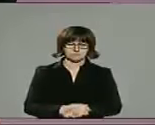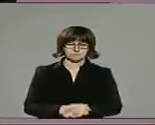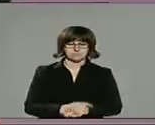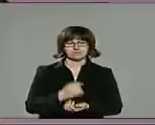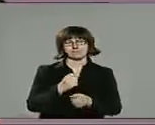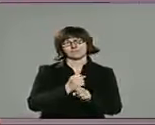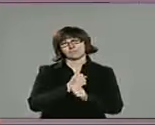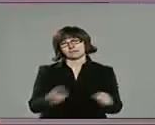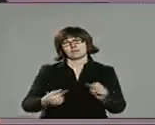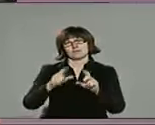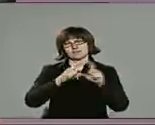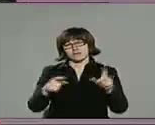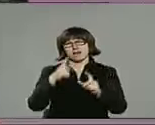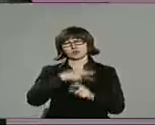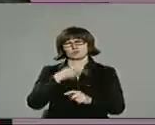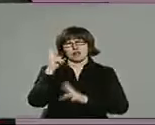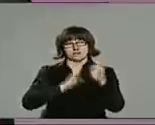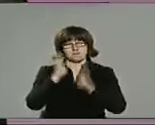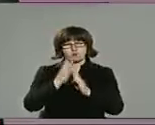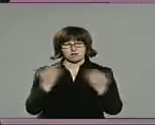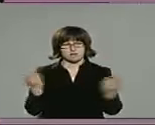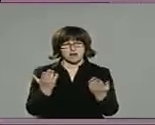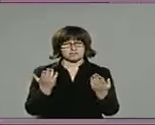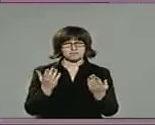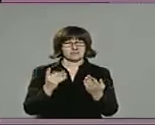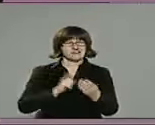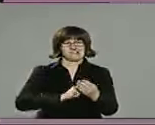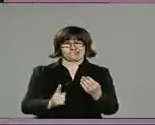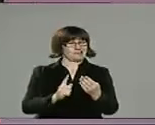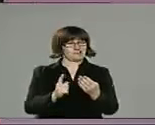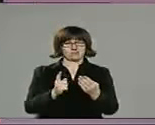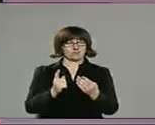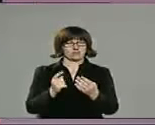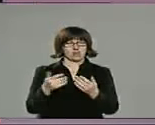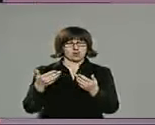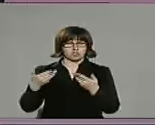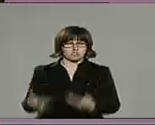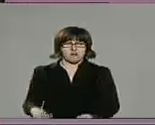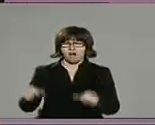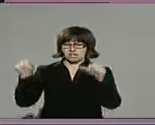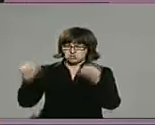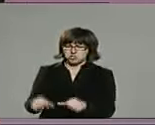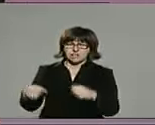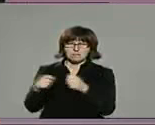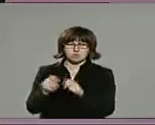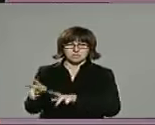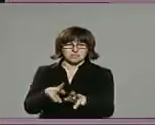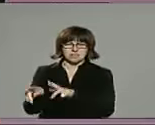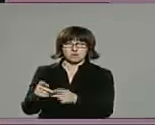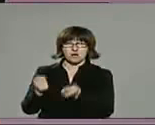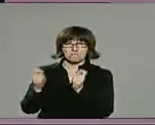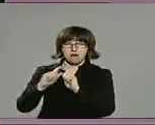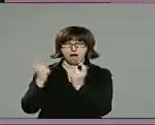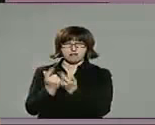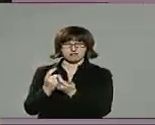Aber die größte Herausforderung für die Sozialdemokratie ist nicht die unbeschreiblich schwache und schlechte Bundesregierung und ihre marktkonforme